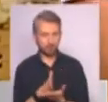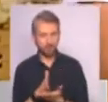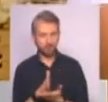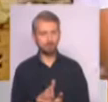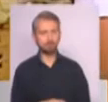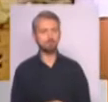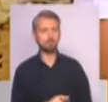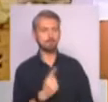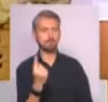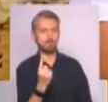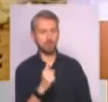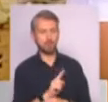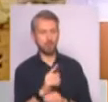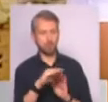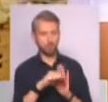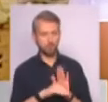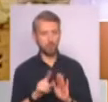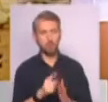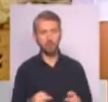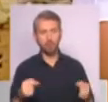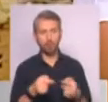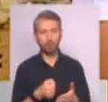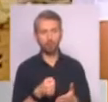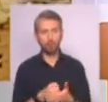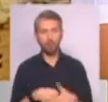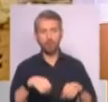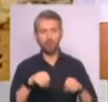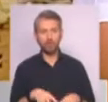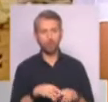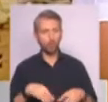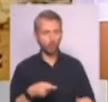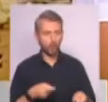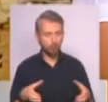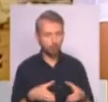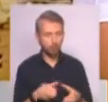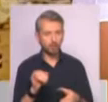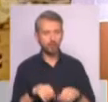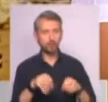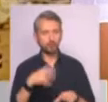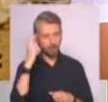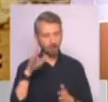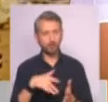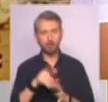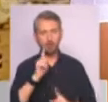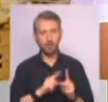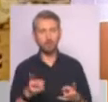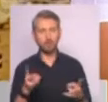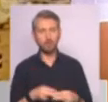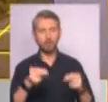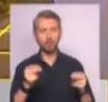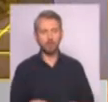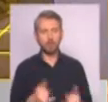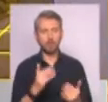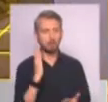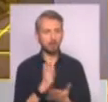Перша норма про те, що відповідно до рішення уряду і до рішення Київської міської ради потрібно укладати зараз